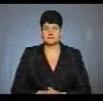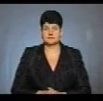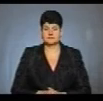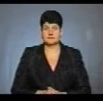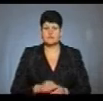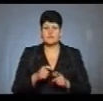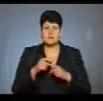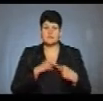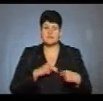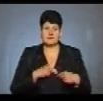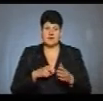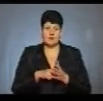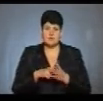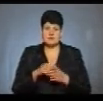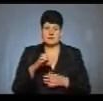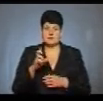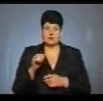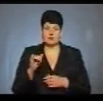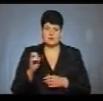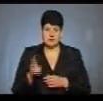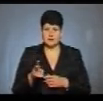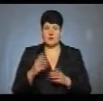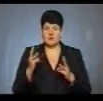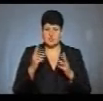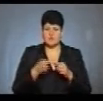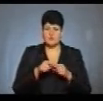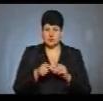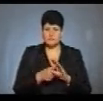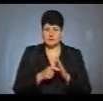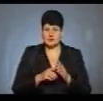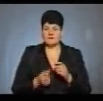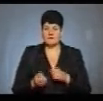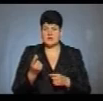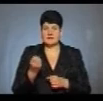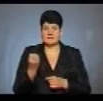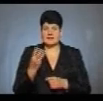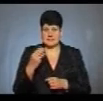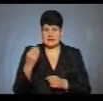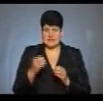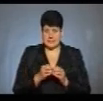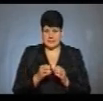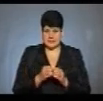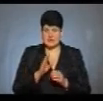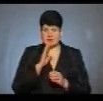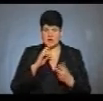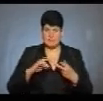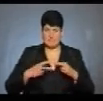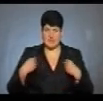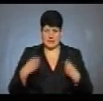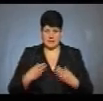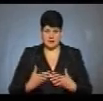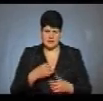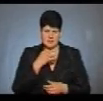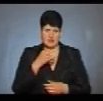За словами працівника пошти Степана Букчука, пожежа в цьому приміщенні виникла о 13:10. Дівчата передівалися, сказали, що дим